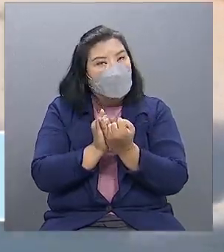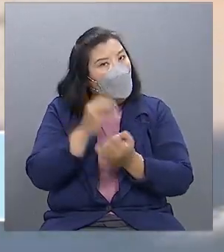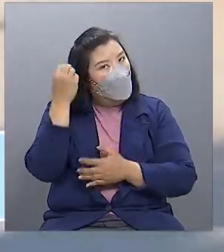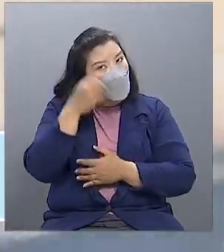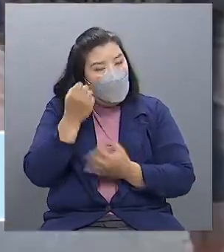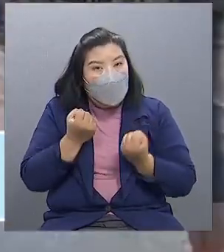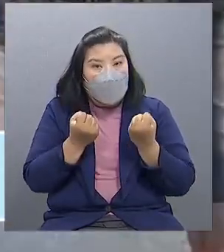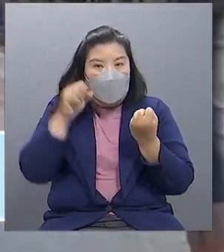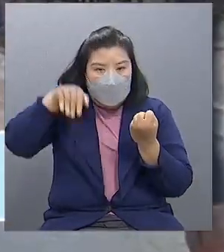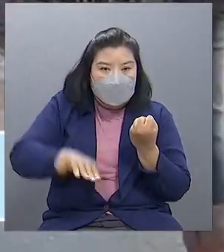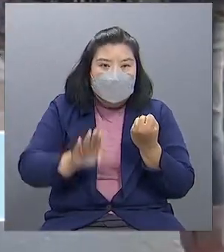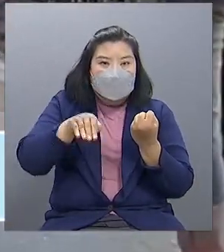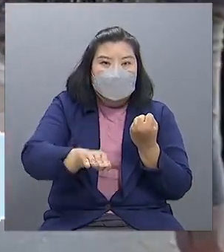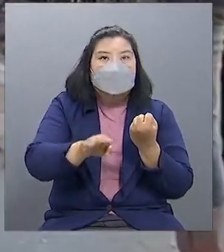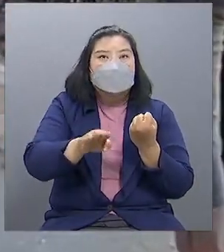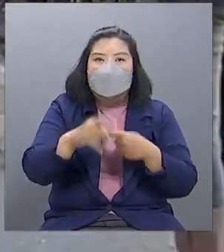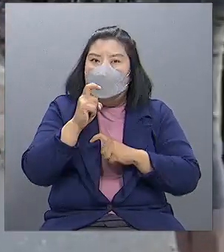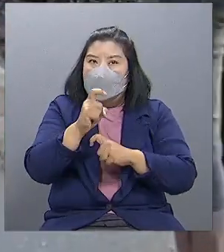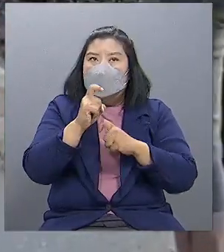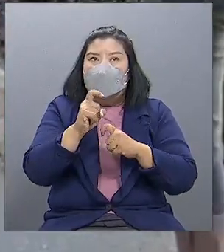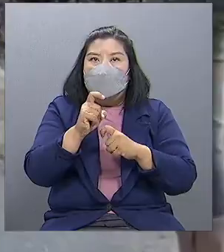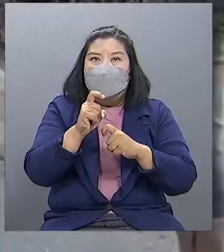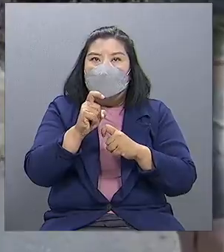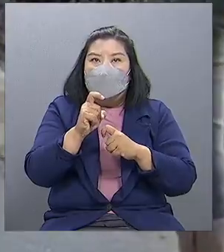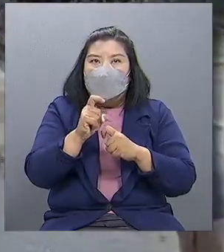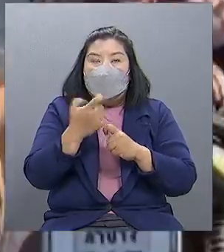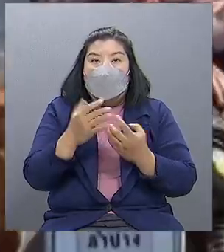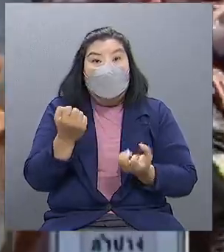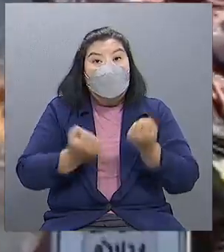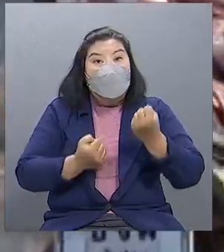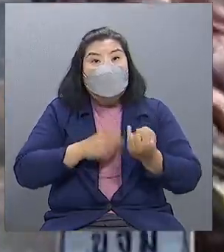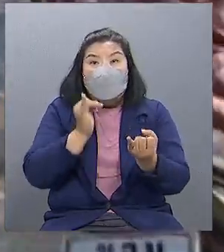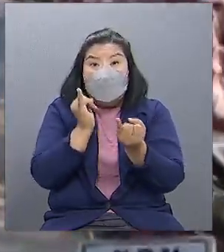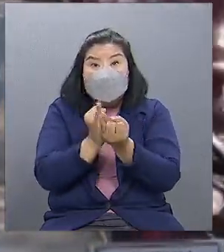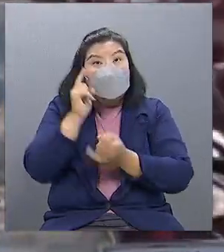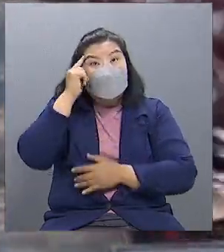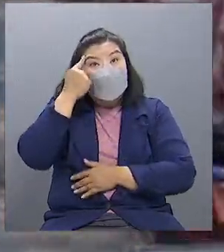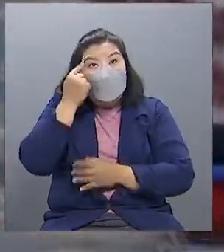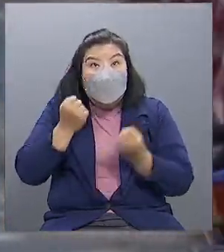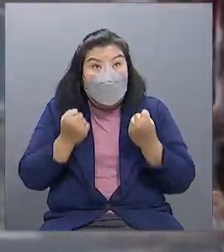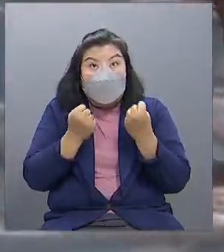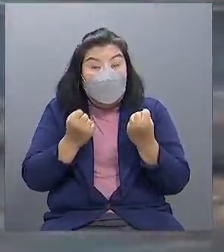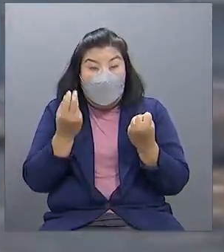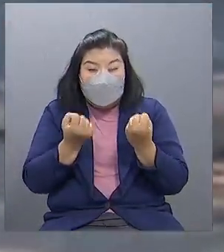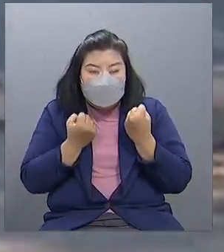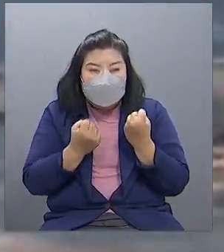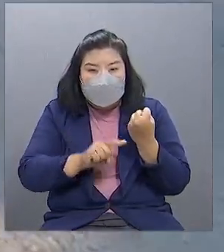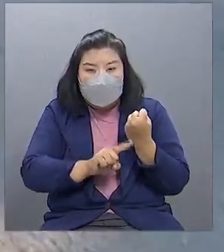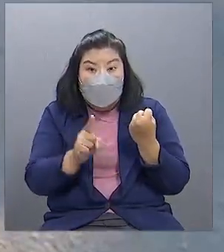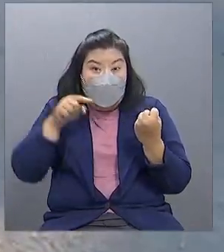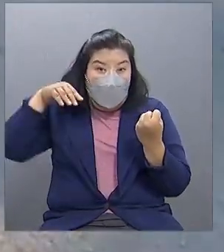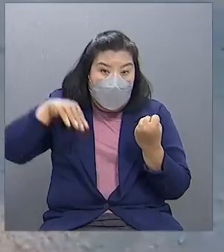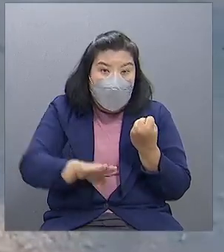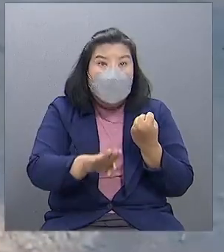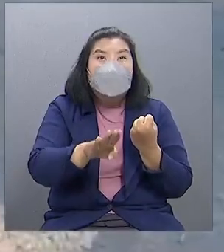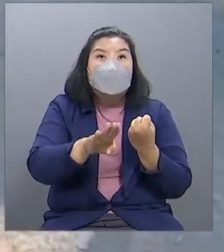แล้วโธบอ่อยมากต้ไถว่า โรธบางคนเขาไมรเส้นทาง หรือมาเร็วลทนนเนี่ยระดับการ